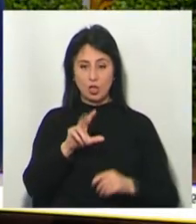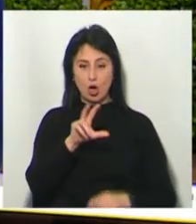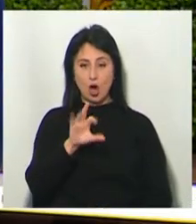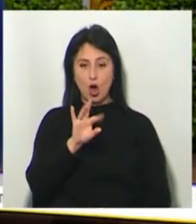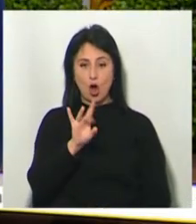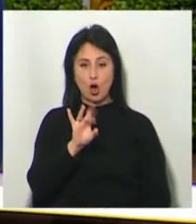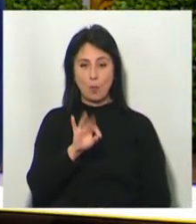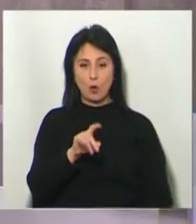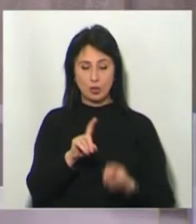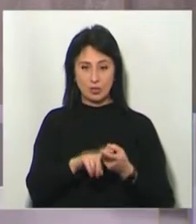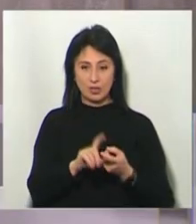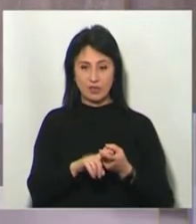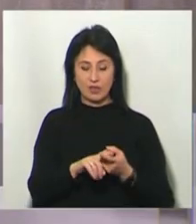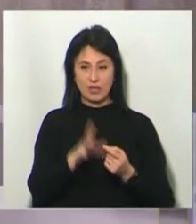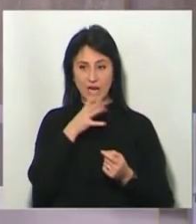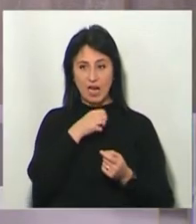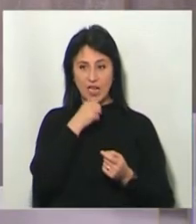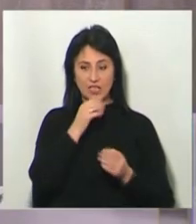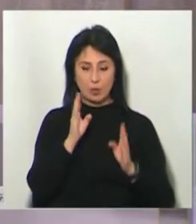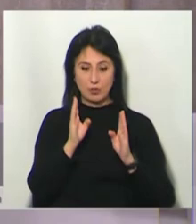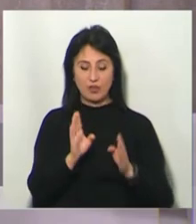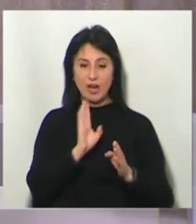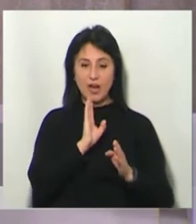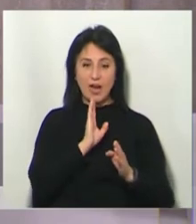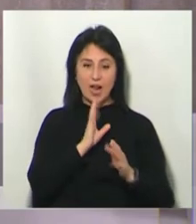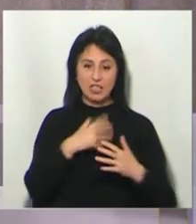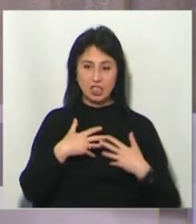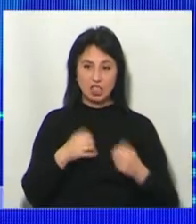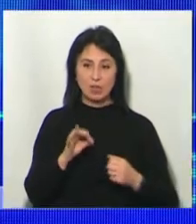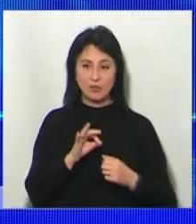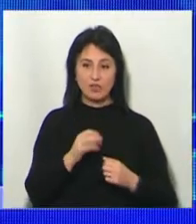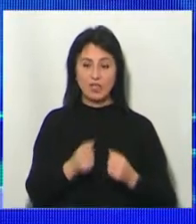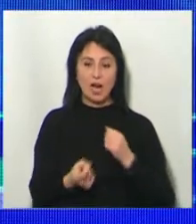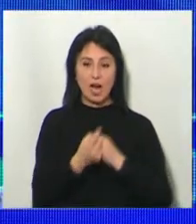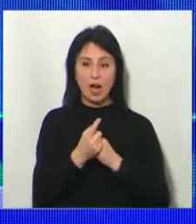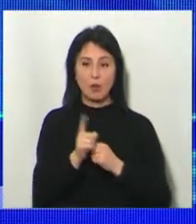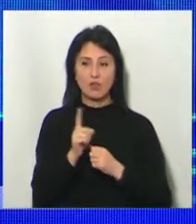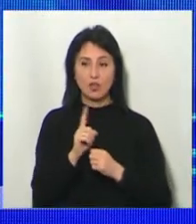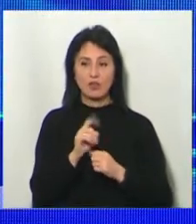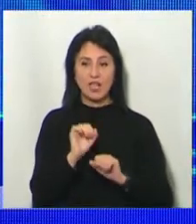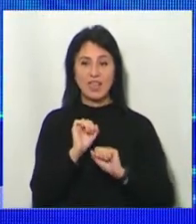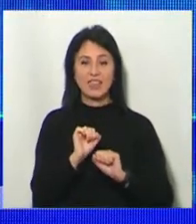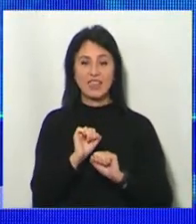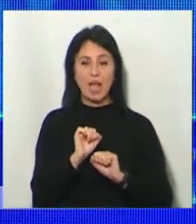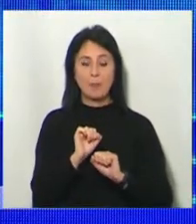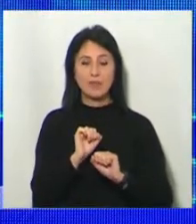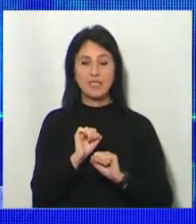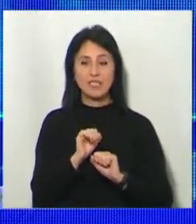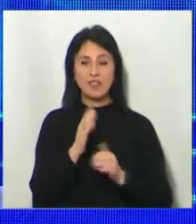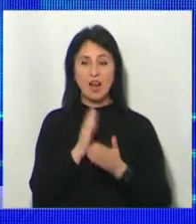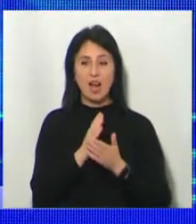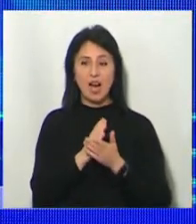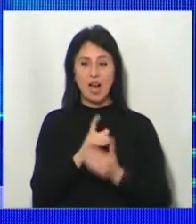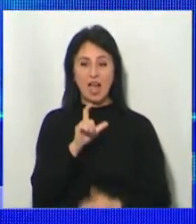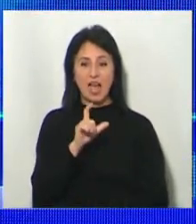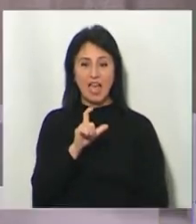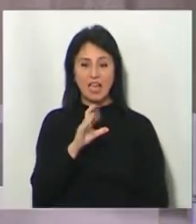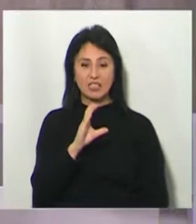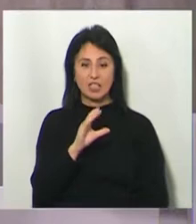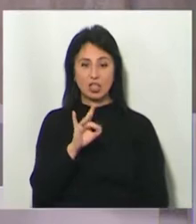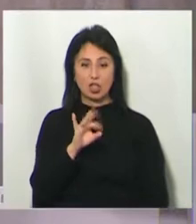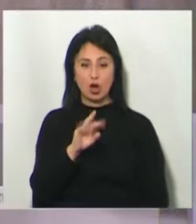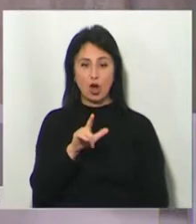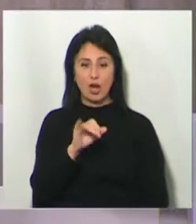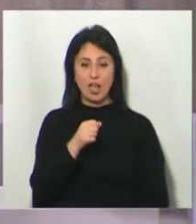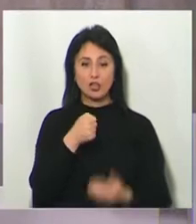status, izgavlena, asak obrigilši, kalis, džamtolobaze, gamu i kotarois, damcavi efekti romelic, aks estrogenebs,